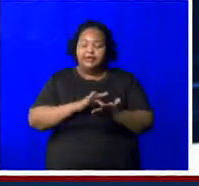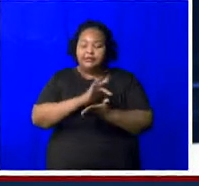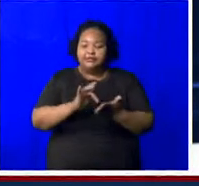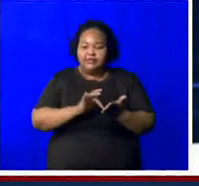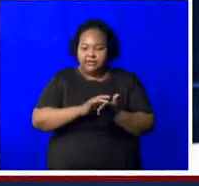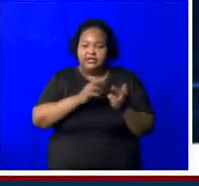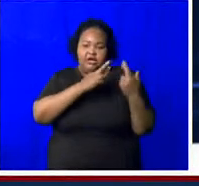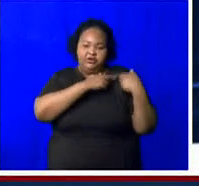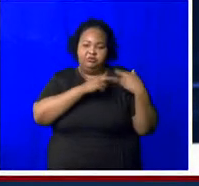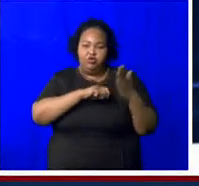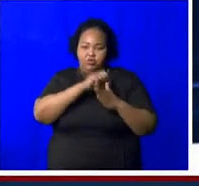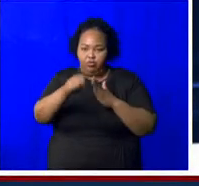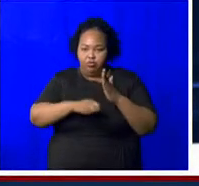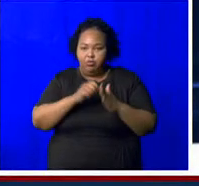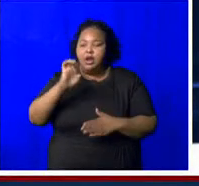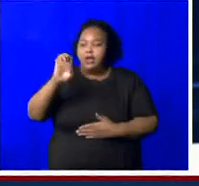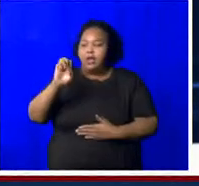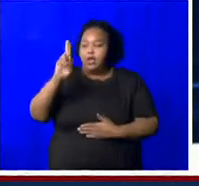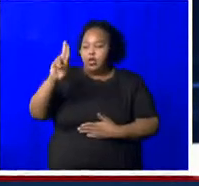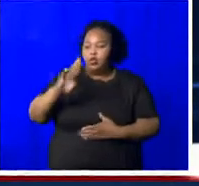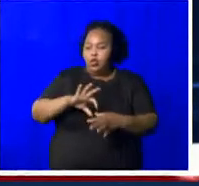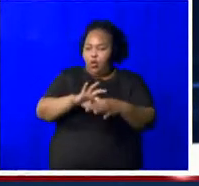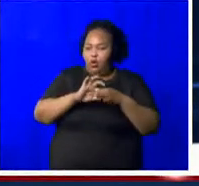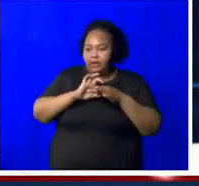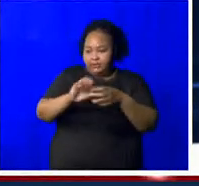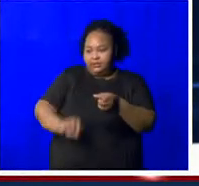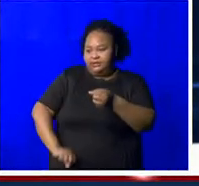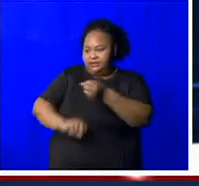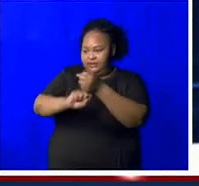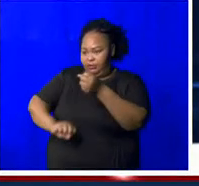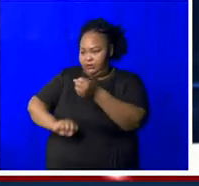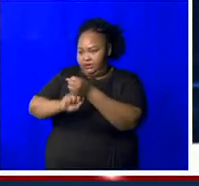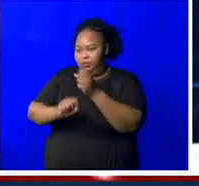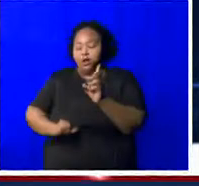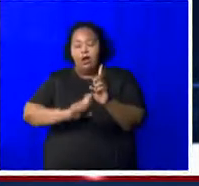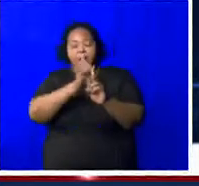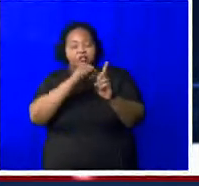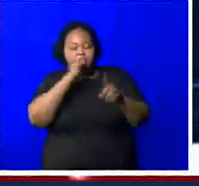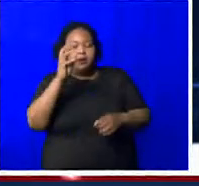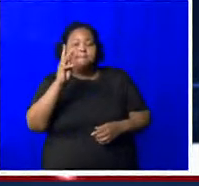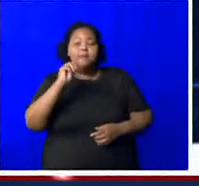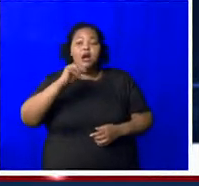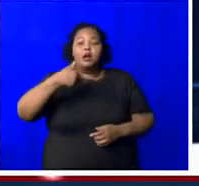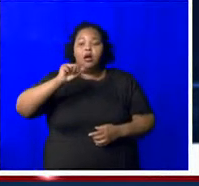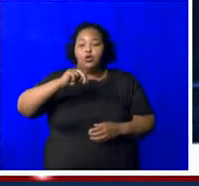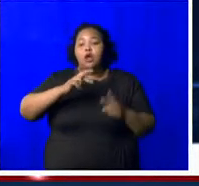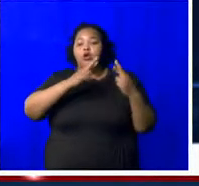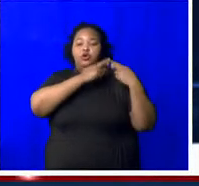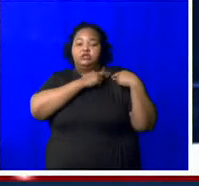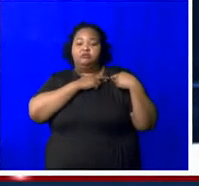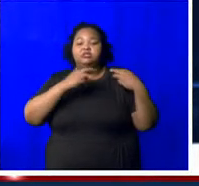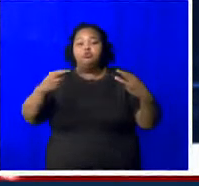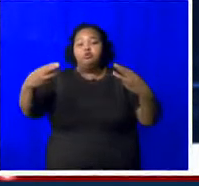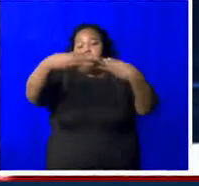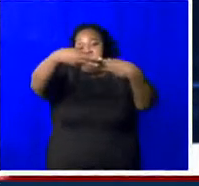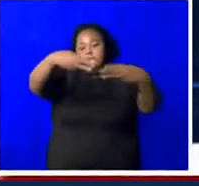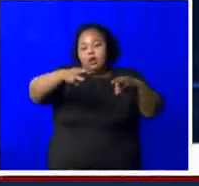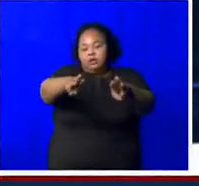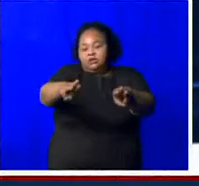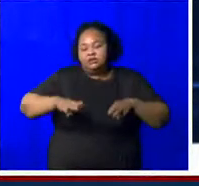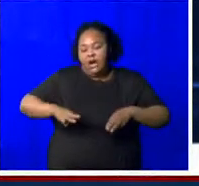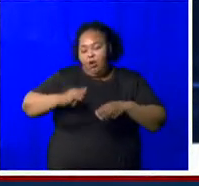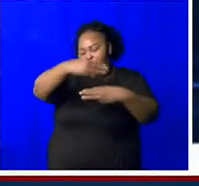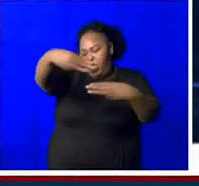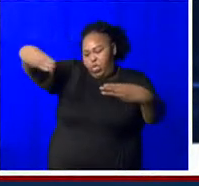ngekwesekelwa inhlangano yemava labamhlophe European Union. Bongani Makakula lobuke emapulazi etiko letekulima uthi loluhlelo lucala